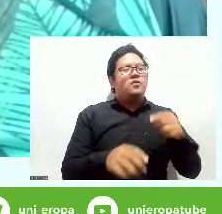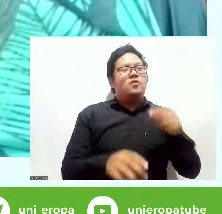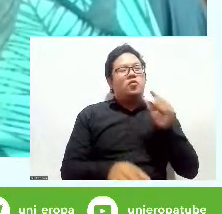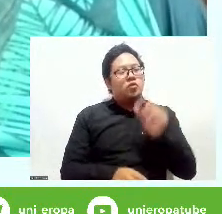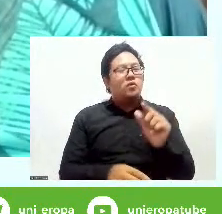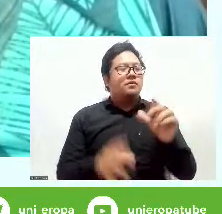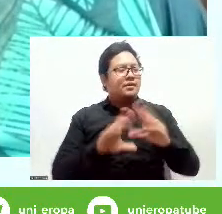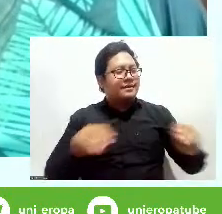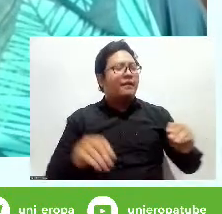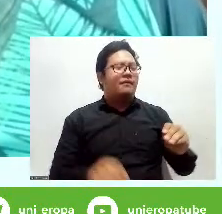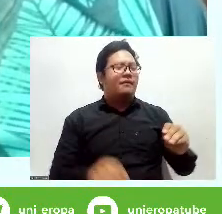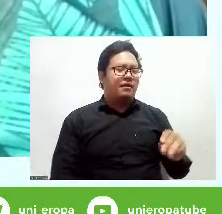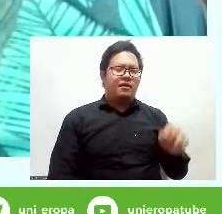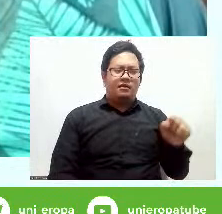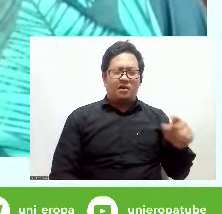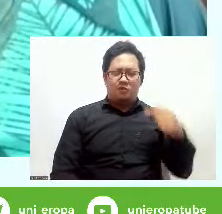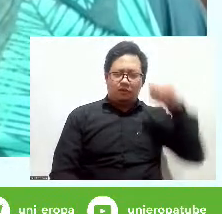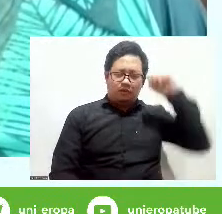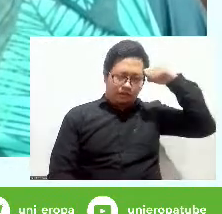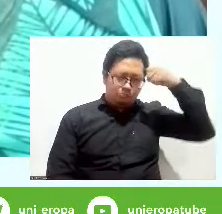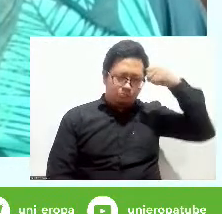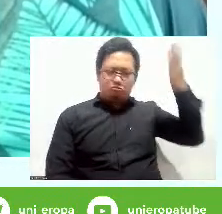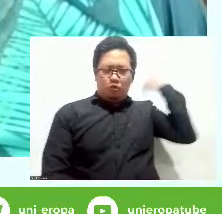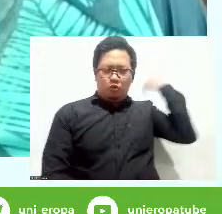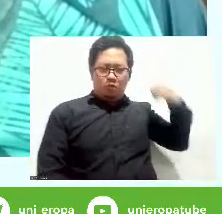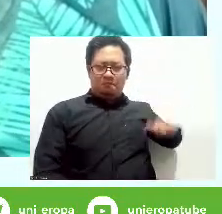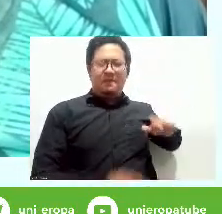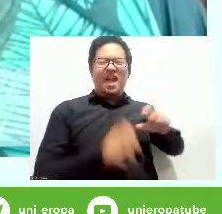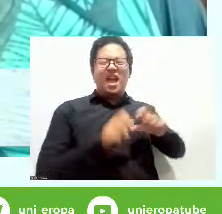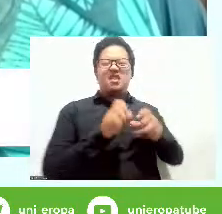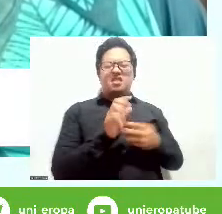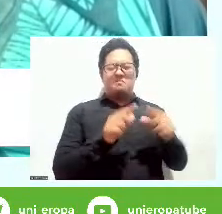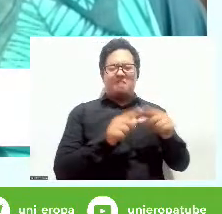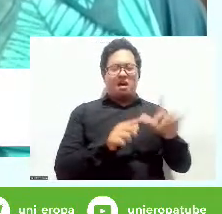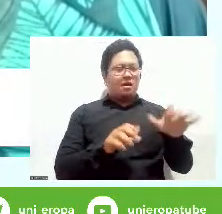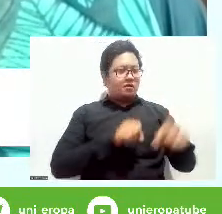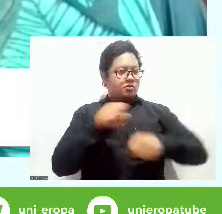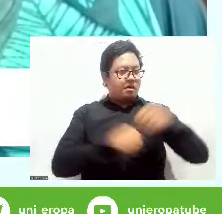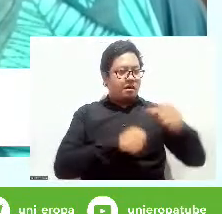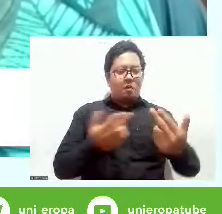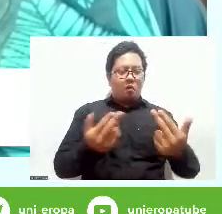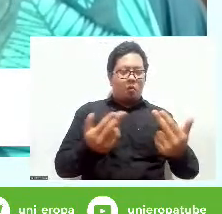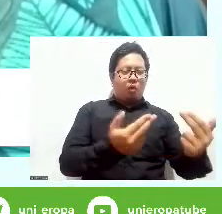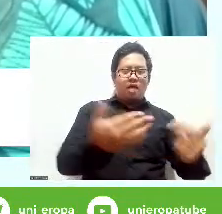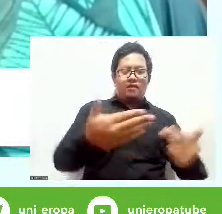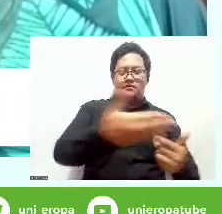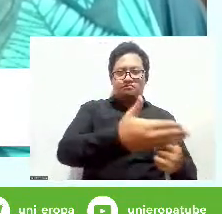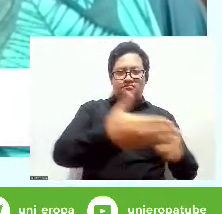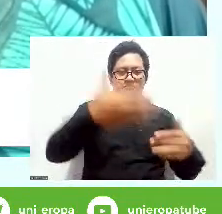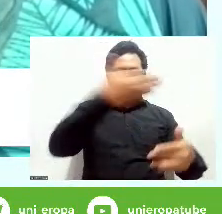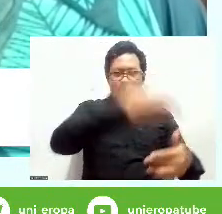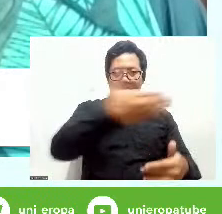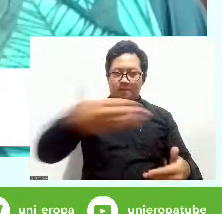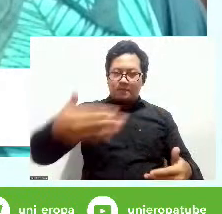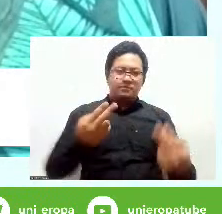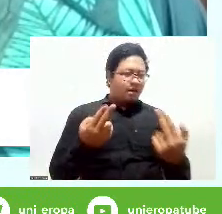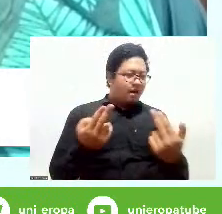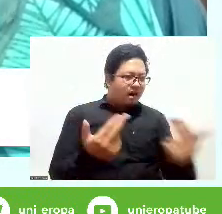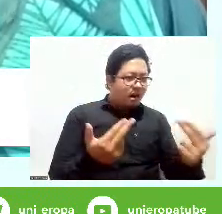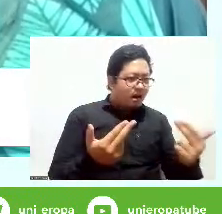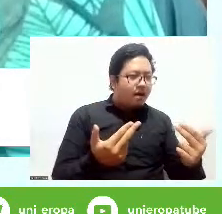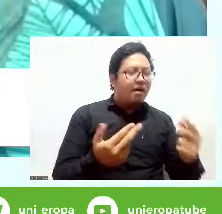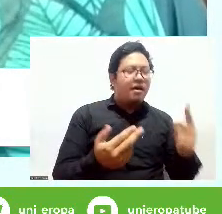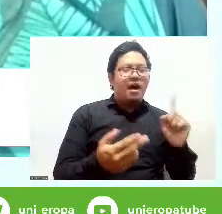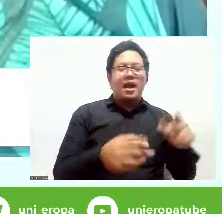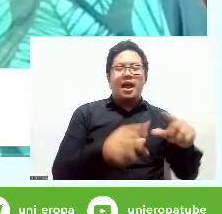itu tuh ada beberapa sepeda-sepeda yang keren gitu ya di bawah saya doang ini ada ada plang begitu